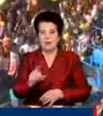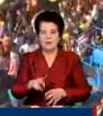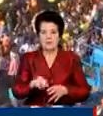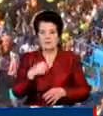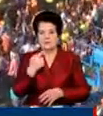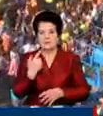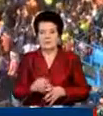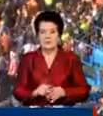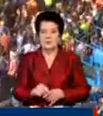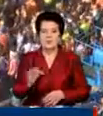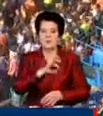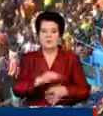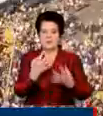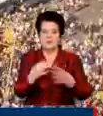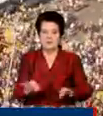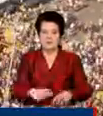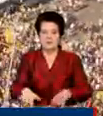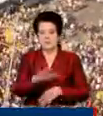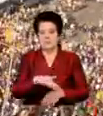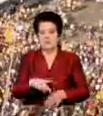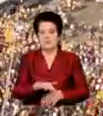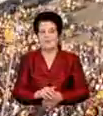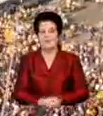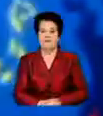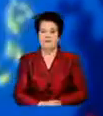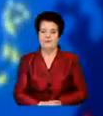au demonstrat în favoarea independenței regiunii secesioniste.